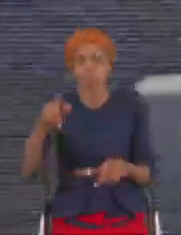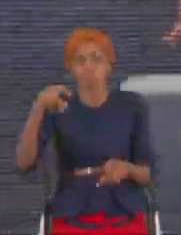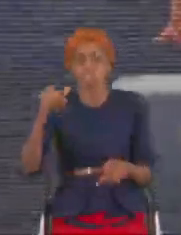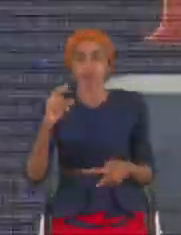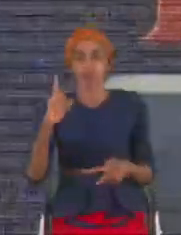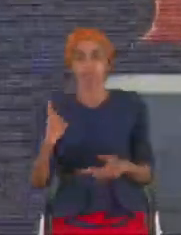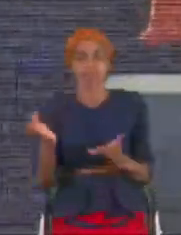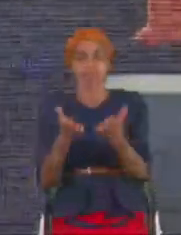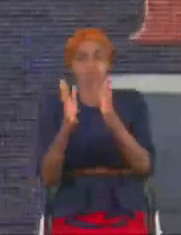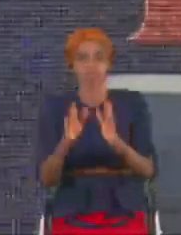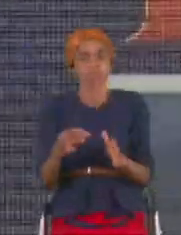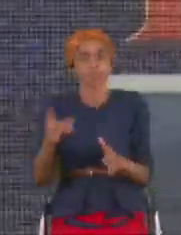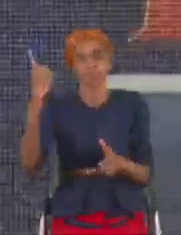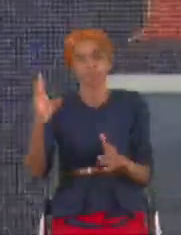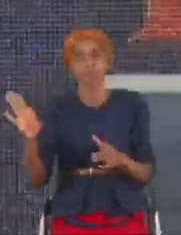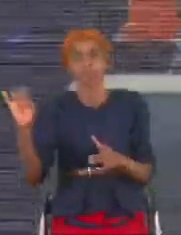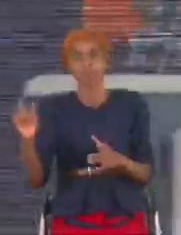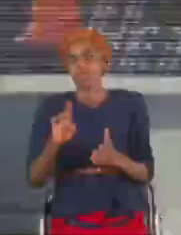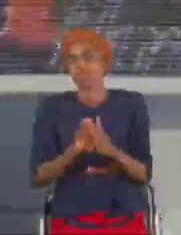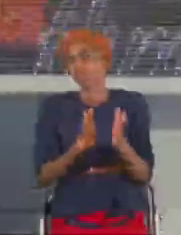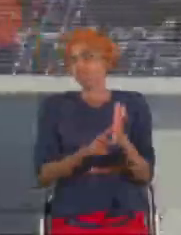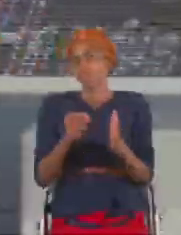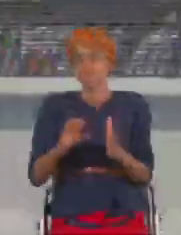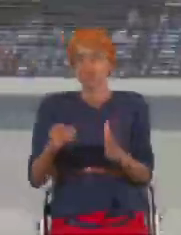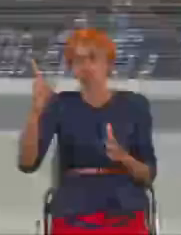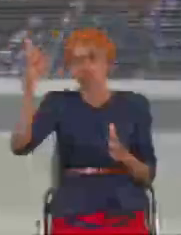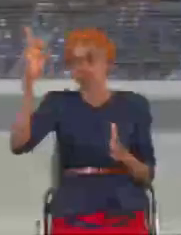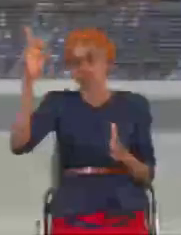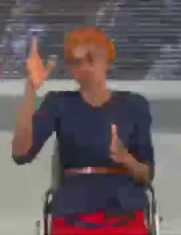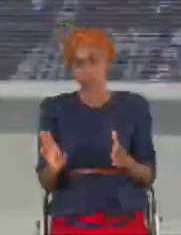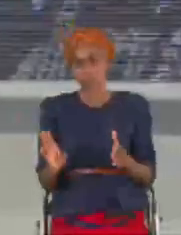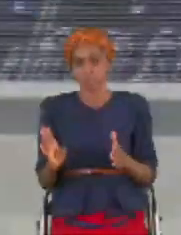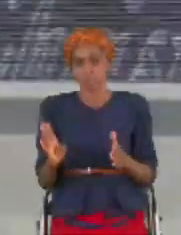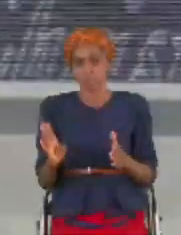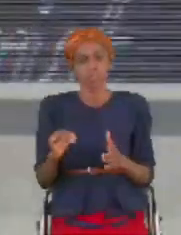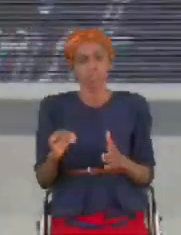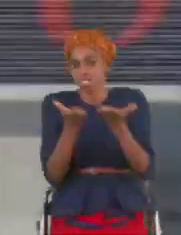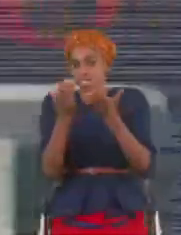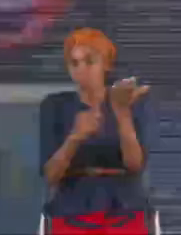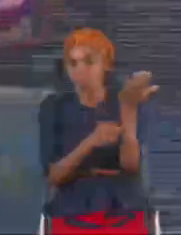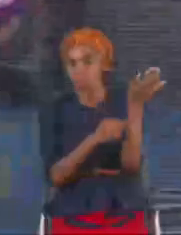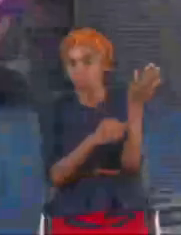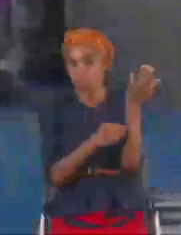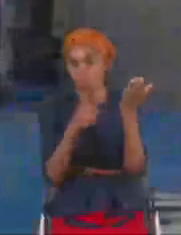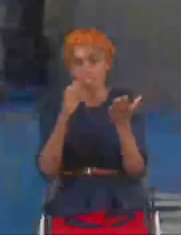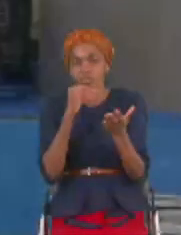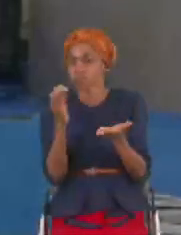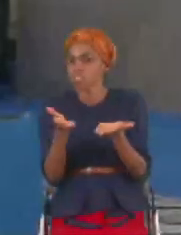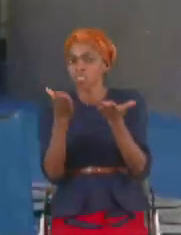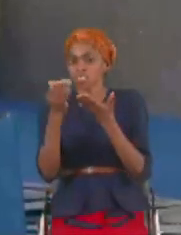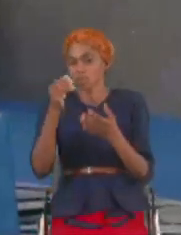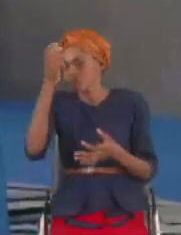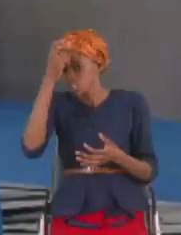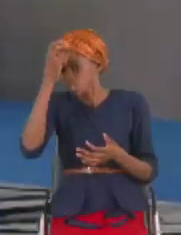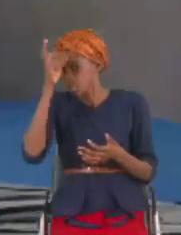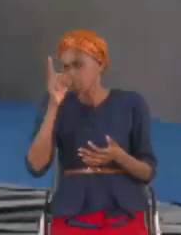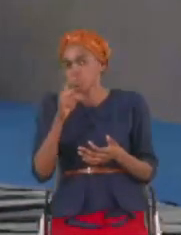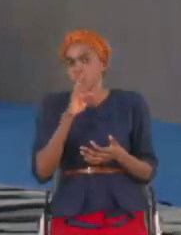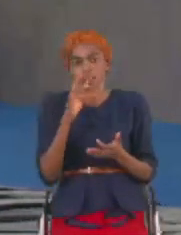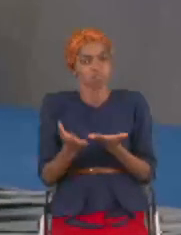par la volonté de dieu il ne sert plus la chaire tu ne sers plus attendre